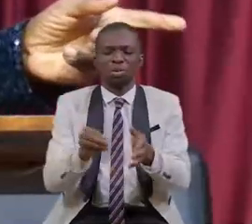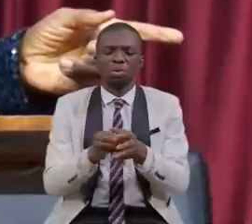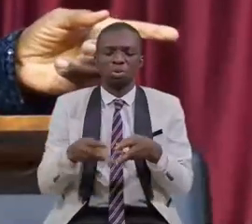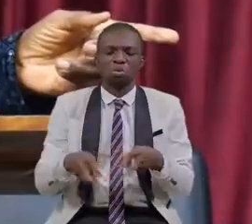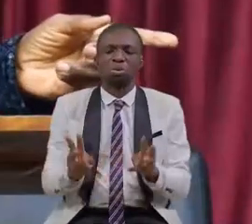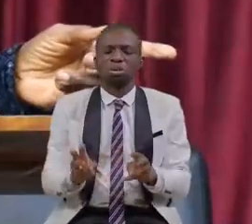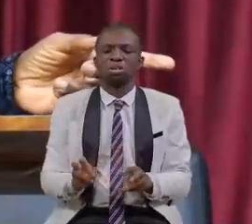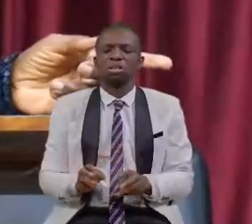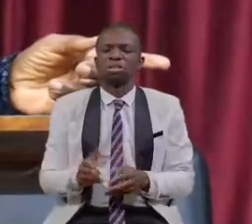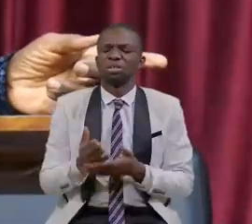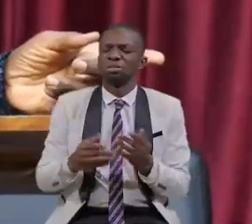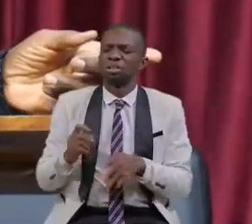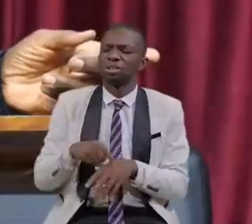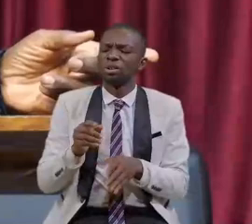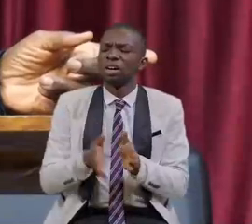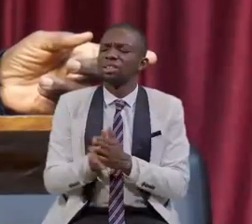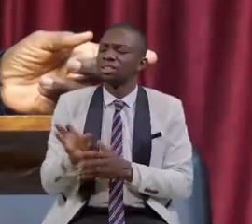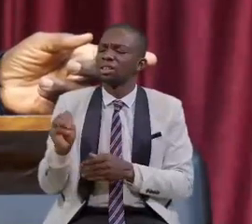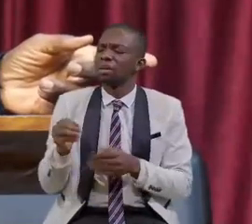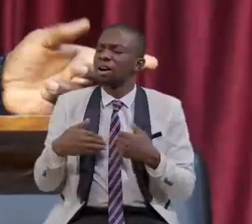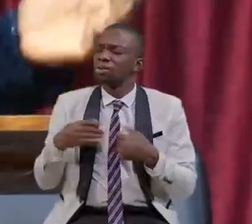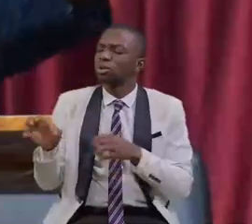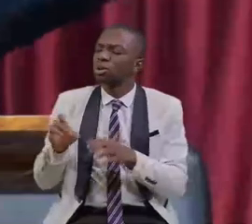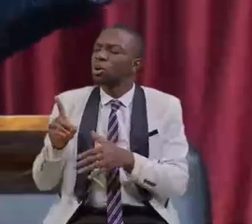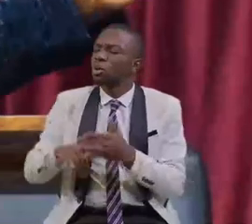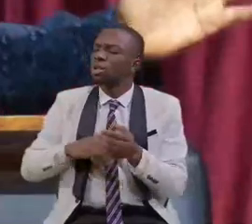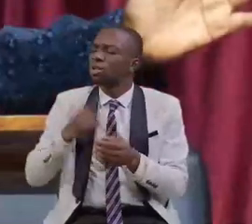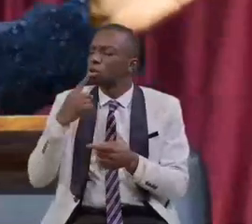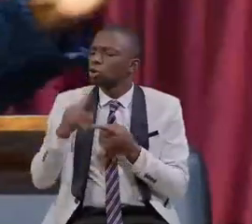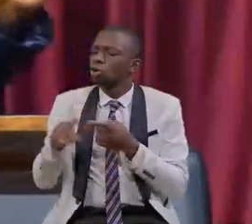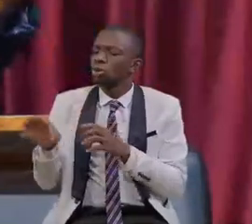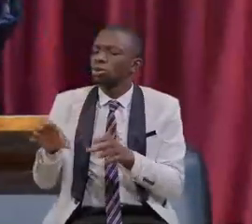Parfois, on doit demander à l'enfant, est-ce que tu as fait ce que tu as eu de faire?